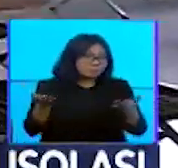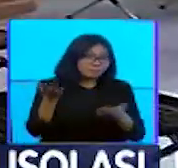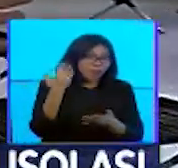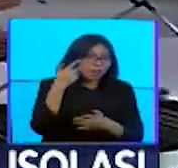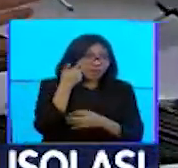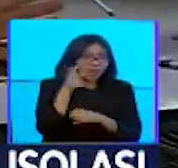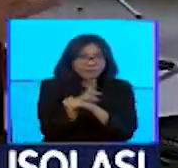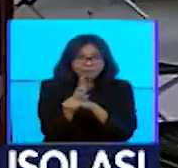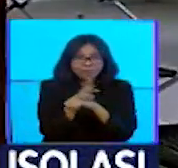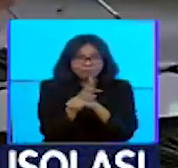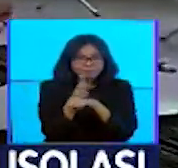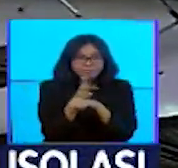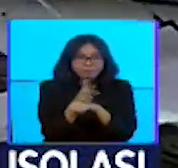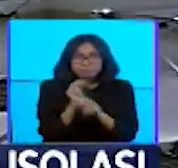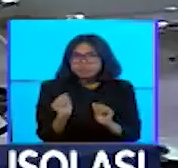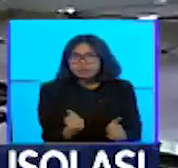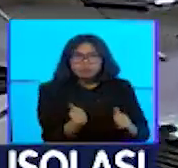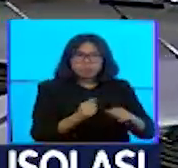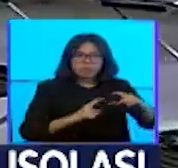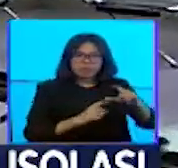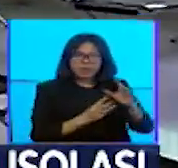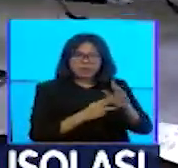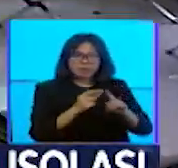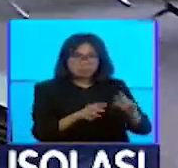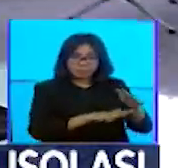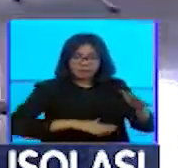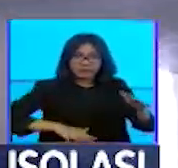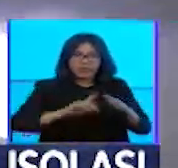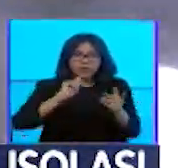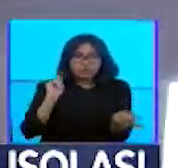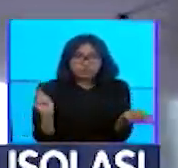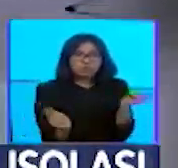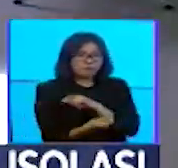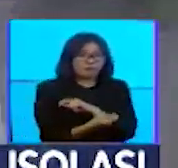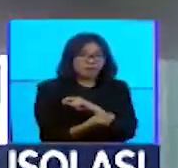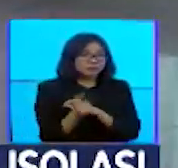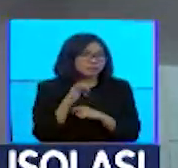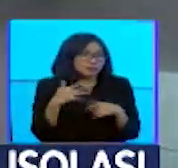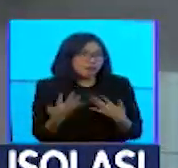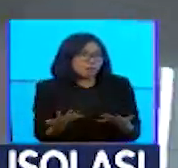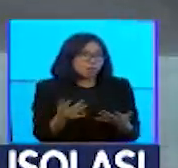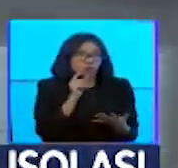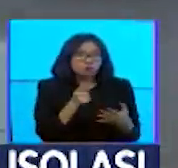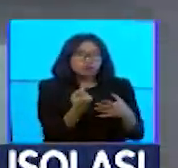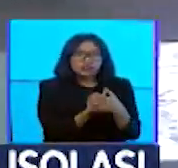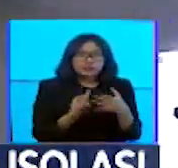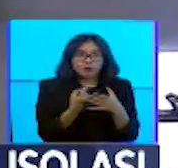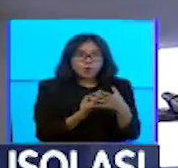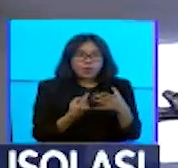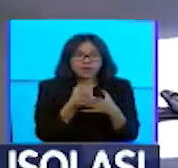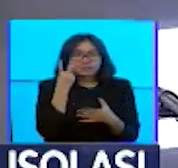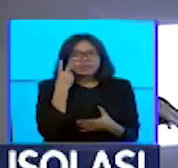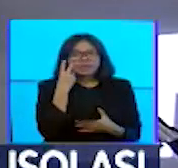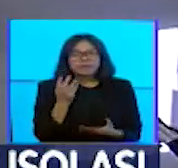melihat Seperti apa persiapan dari SMP Negeri 30 kota Tangerang untuk menampung